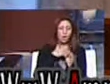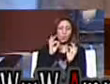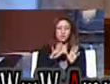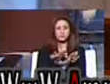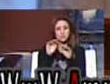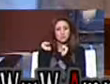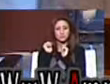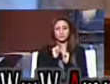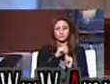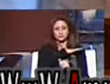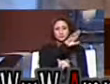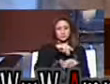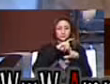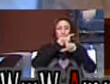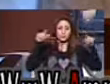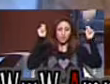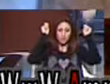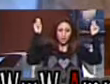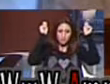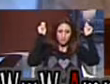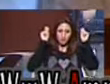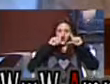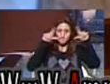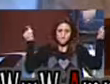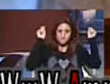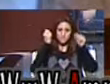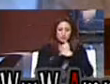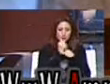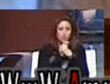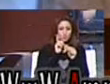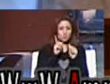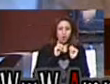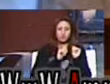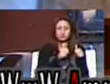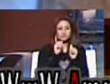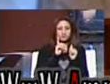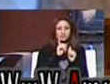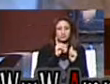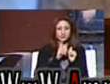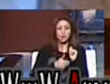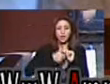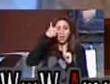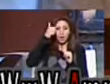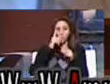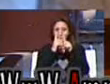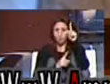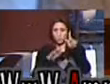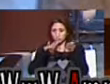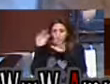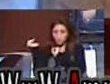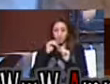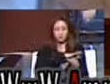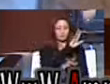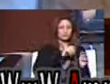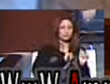هل ترى ان الاضراب يعني او هناك يعني جدل حول هذه النقطه ان الاضراب هل هو حق لاعضاء النيابه ام ان منصبهم لا يسمح لهم